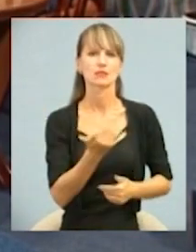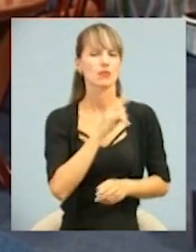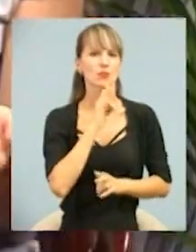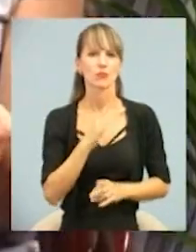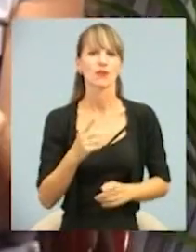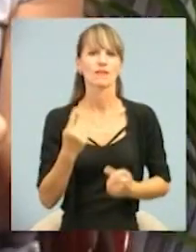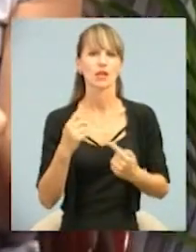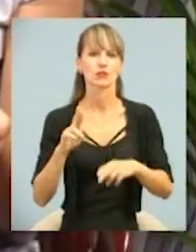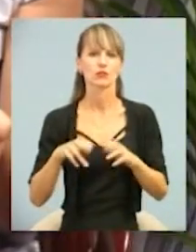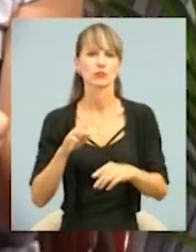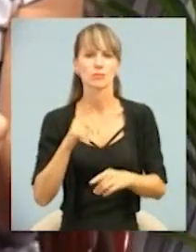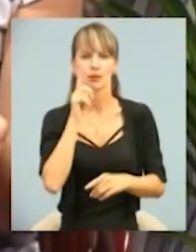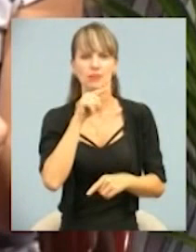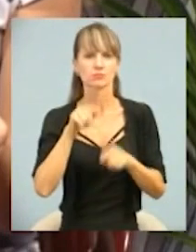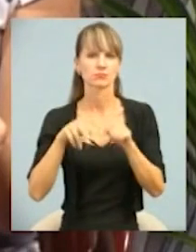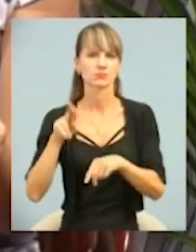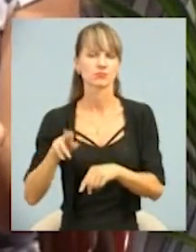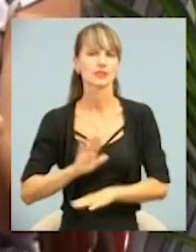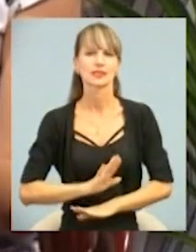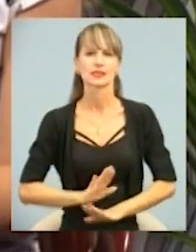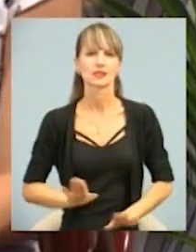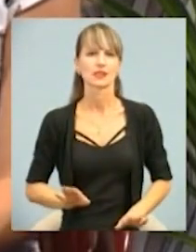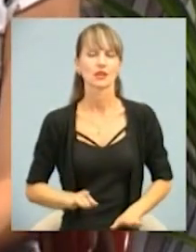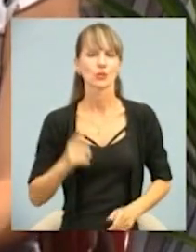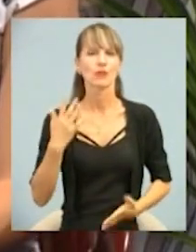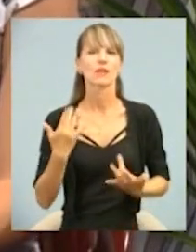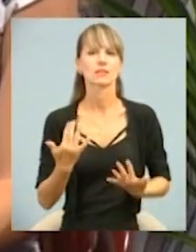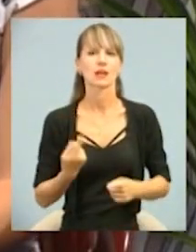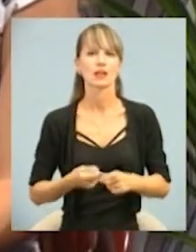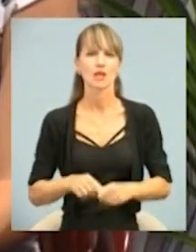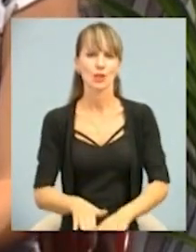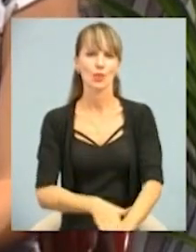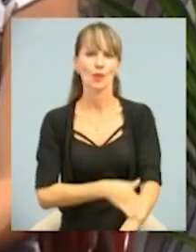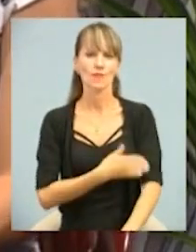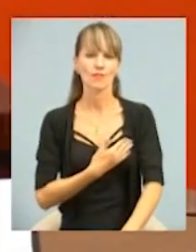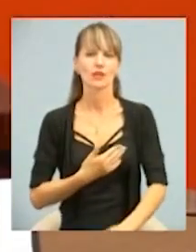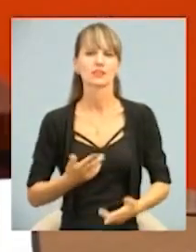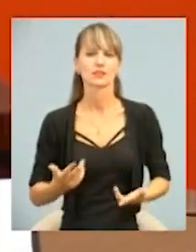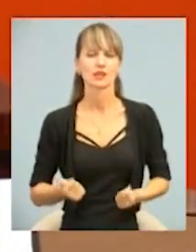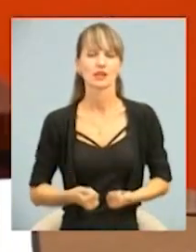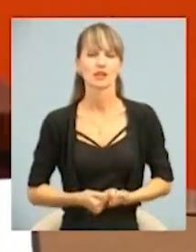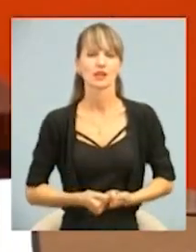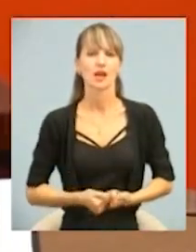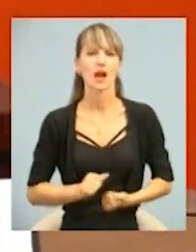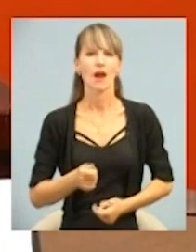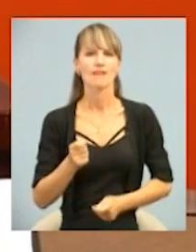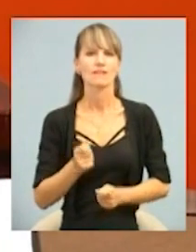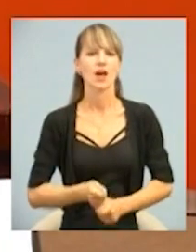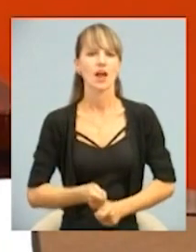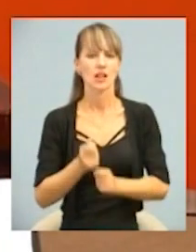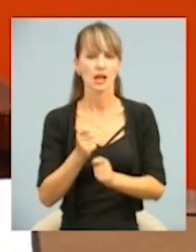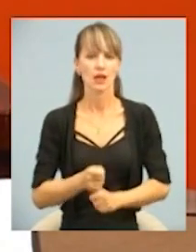велику стіну мазати тим маленьким-маленьким пензликом. Так. От уявляєш, скільки це, як це довго. Так. А валиками